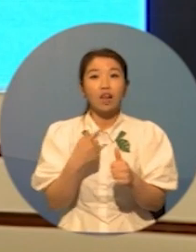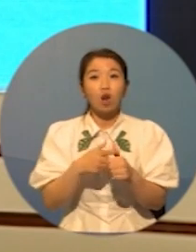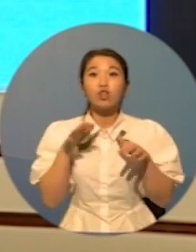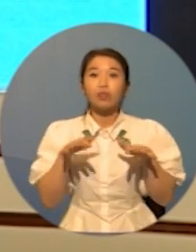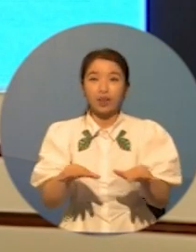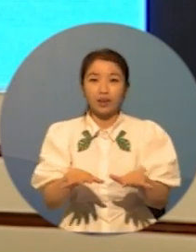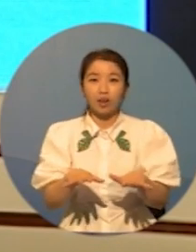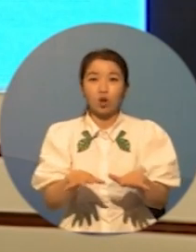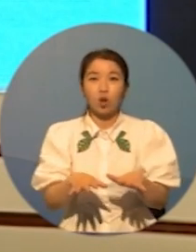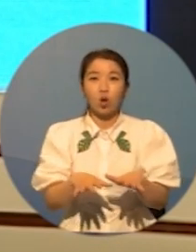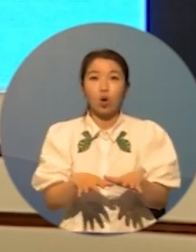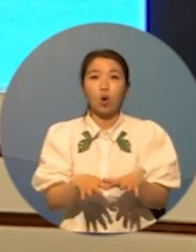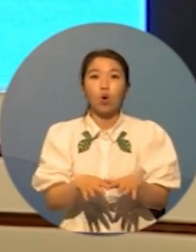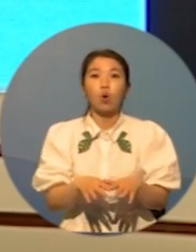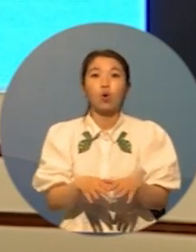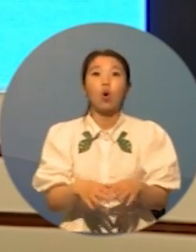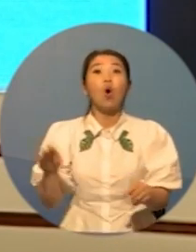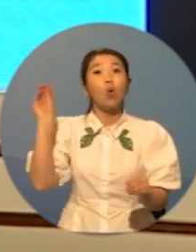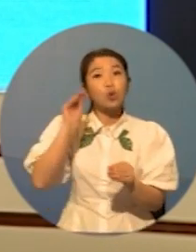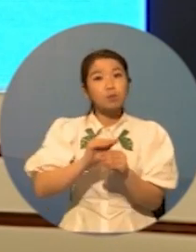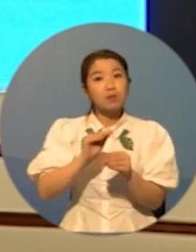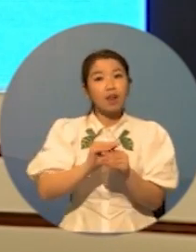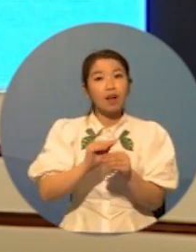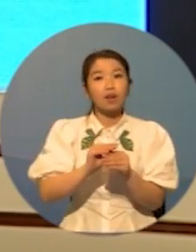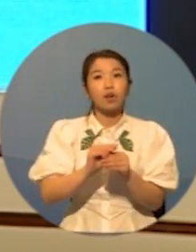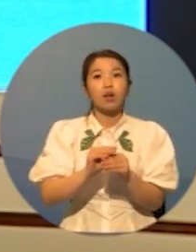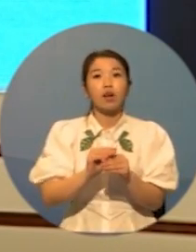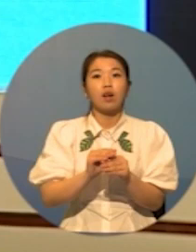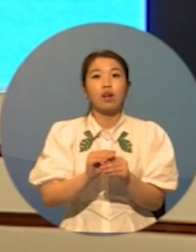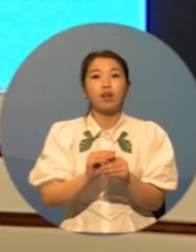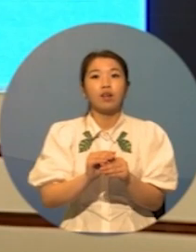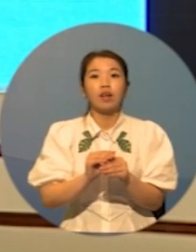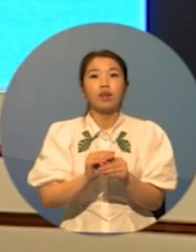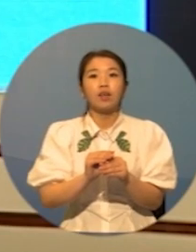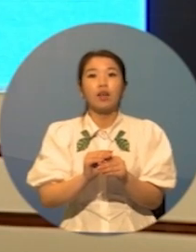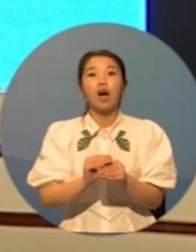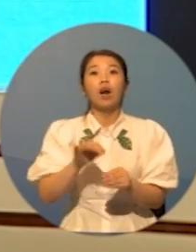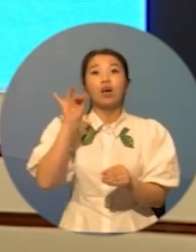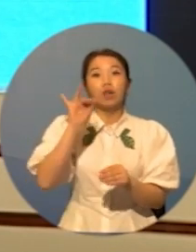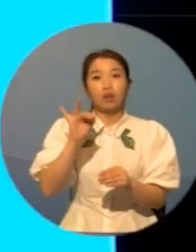Атауыш фейілдер түбір һәм дөренді фейілдерге ау, әу, у